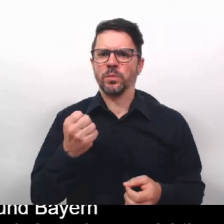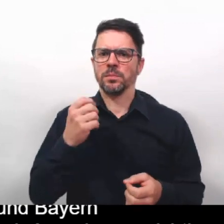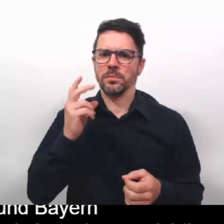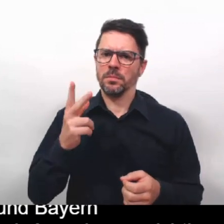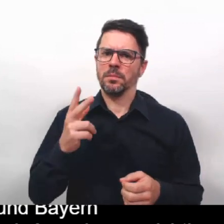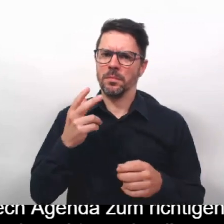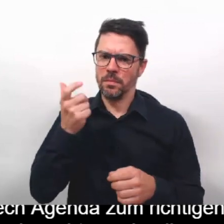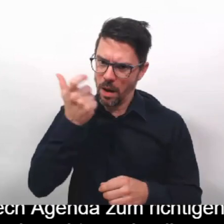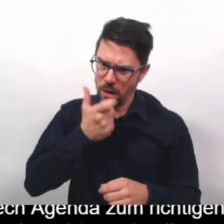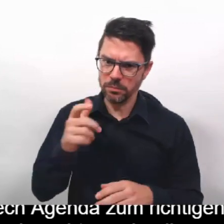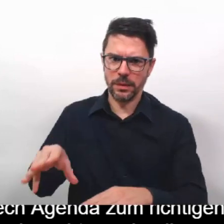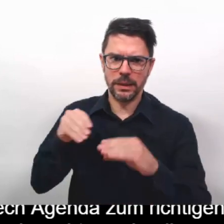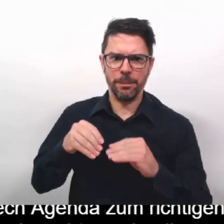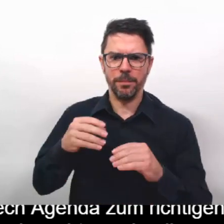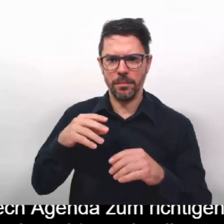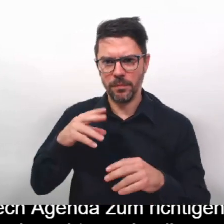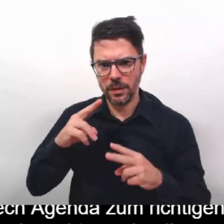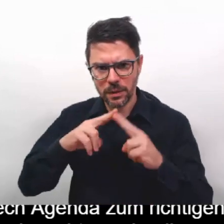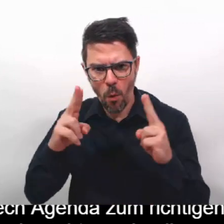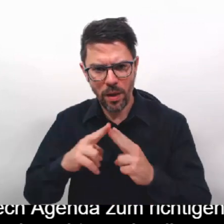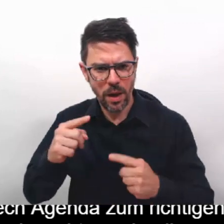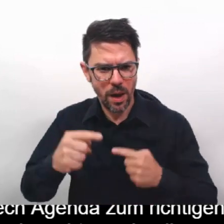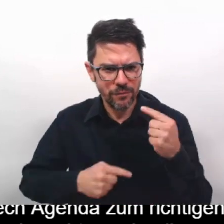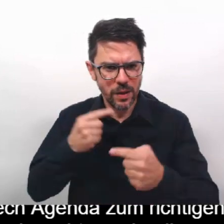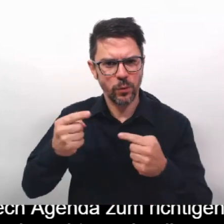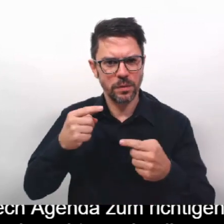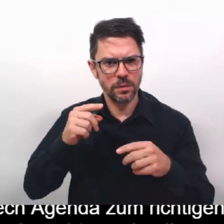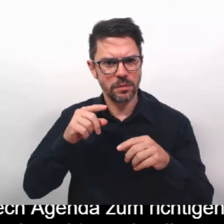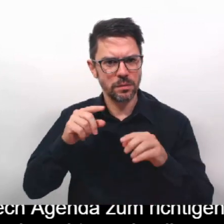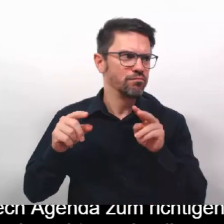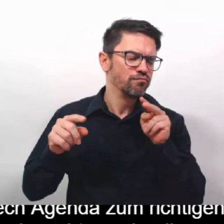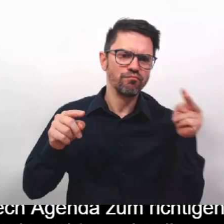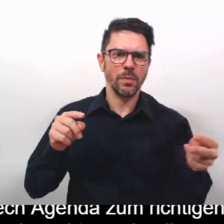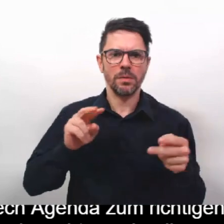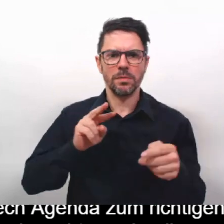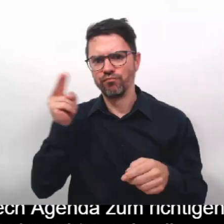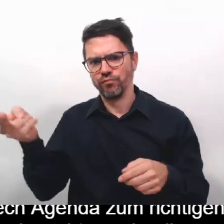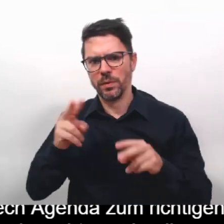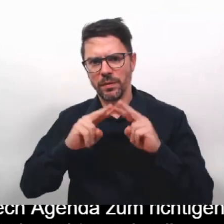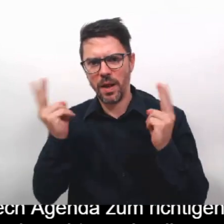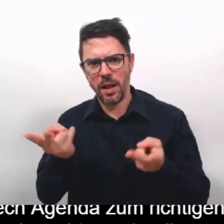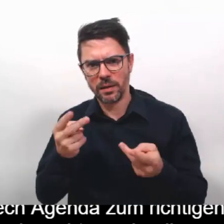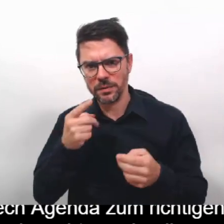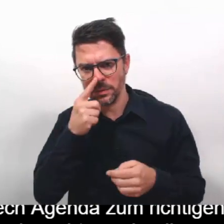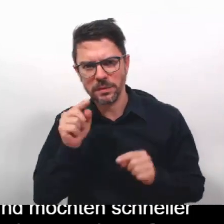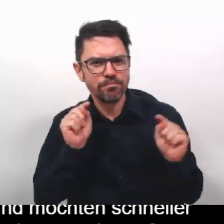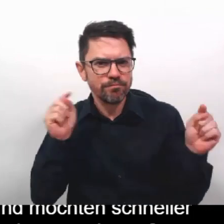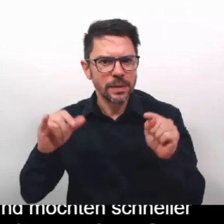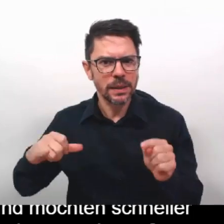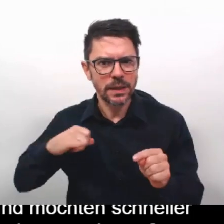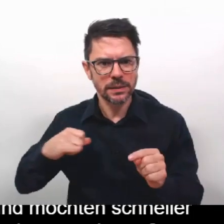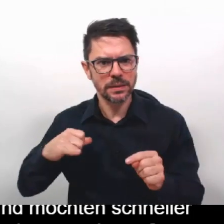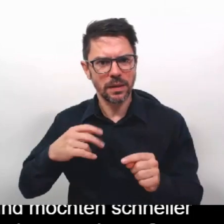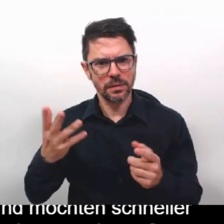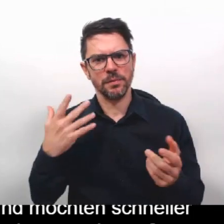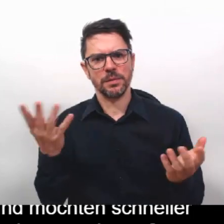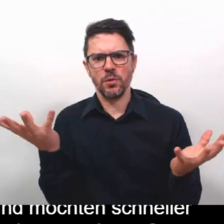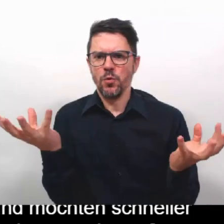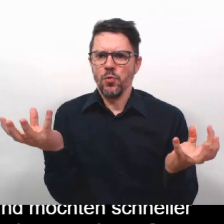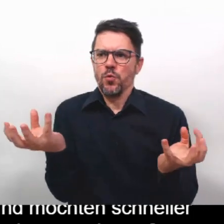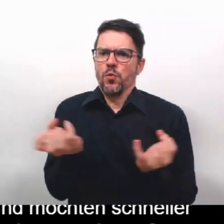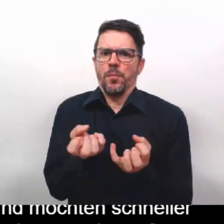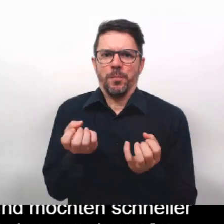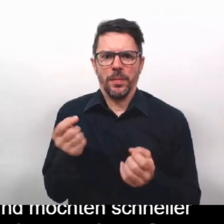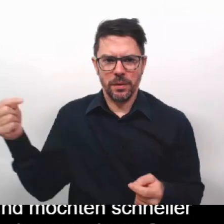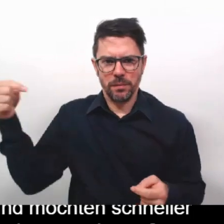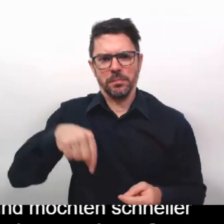und speziell an den HAWen führen wir eine eigene HAW-Nachwuchsprofessur ein, die hier auch neue Möglichkeiten eröffnet. Und